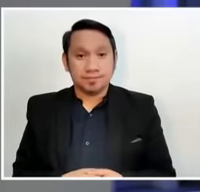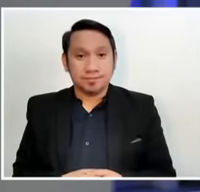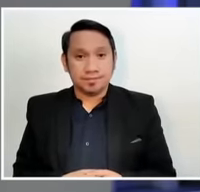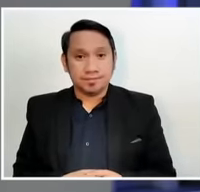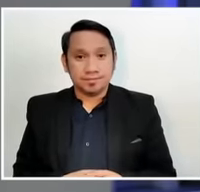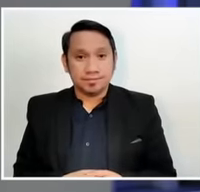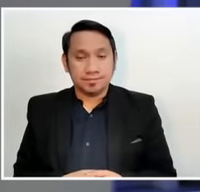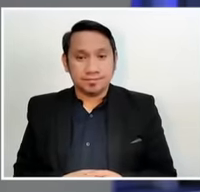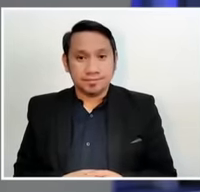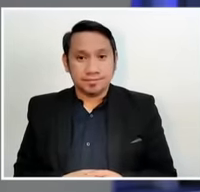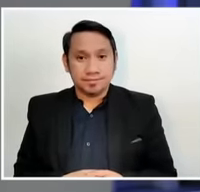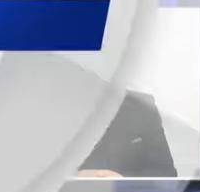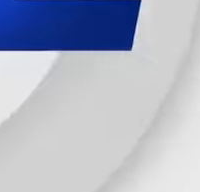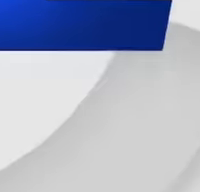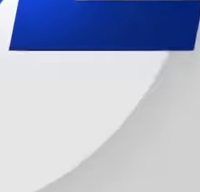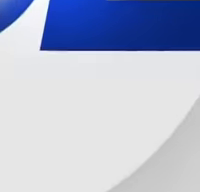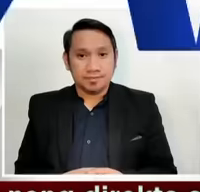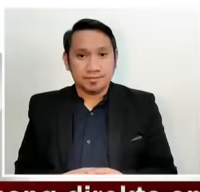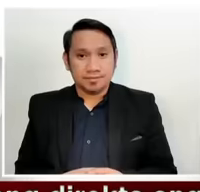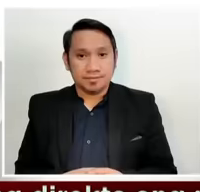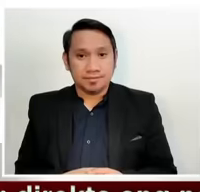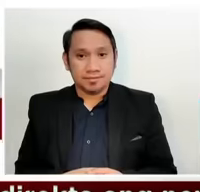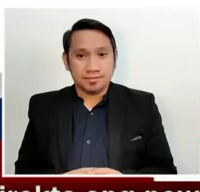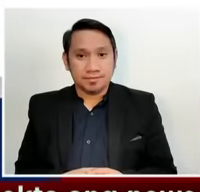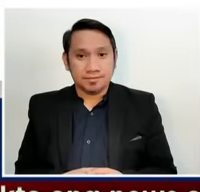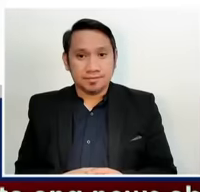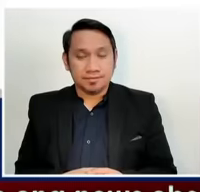TJ Manoto.